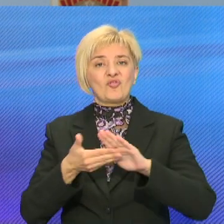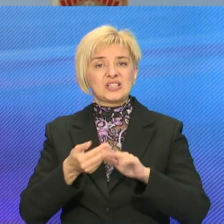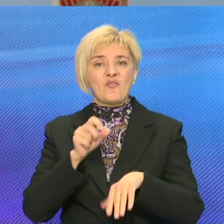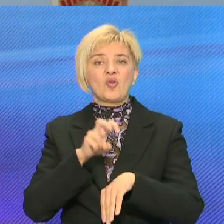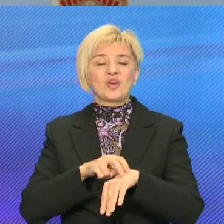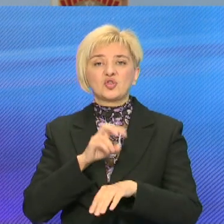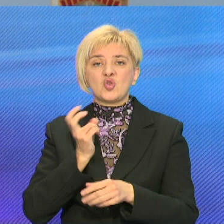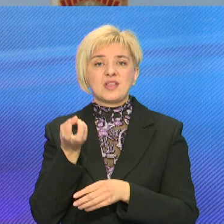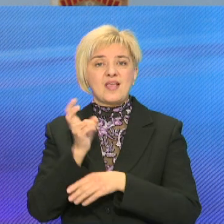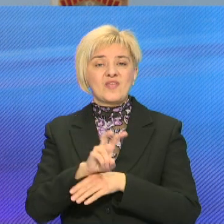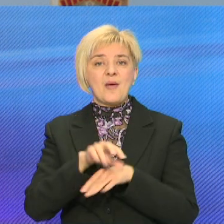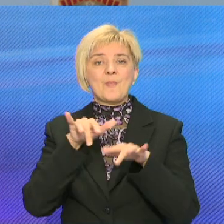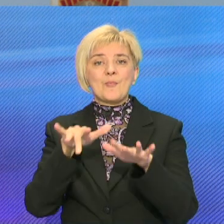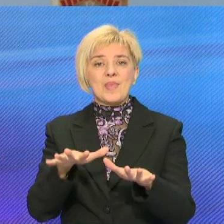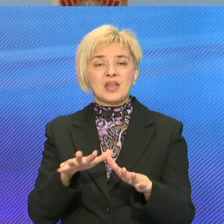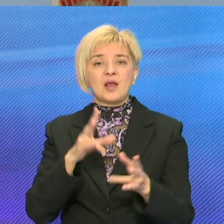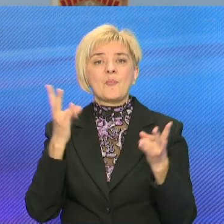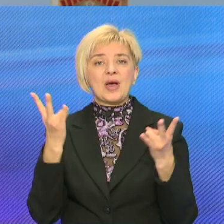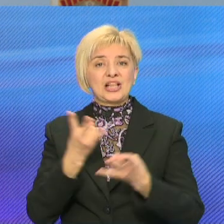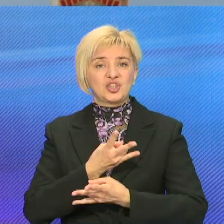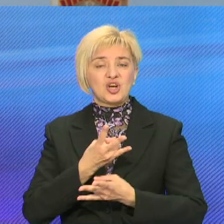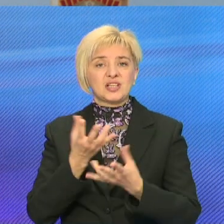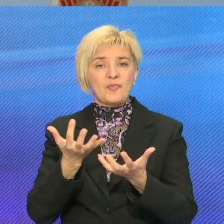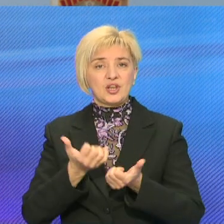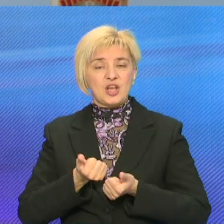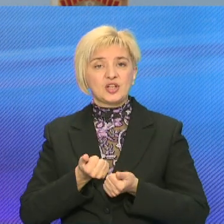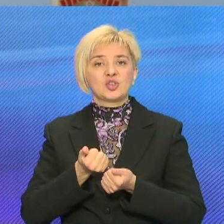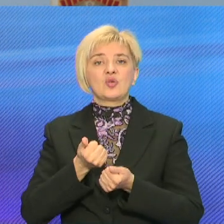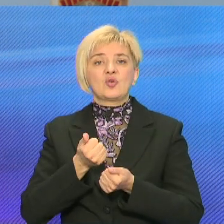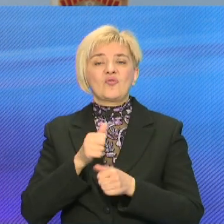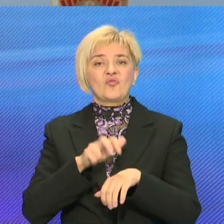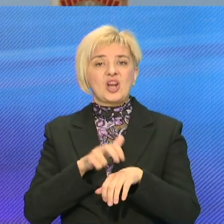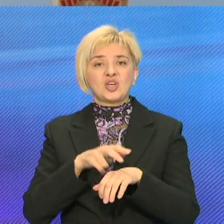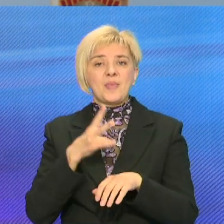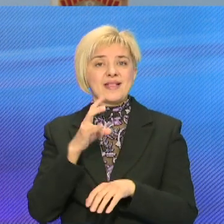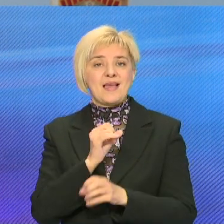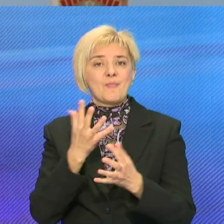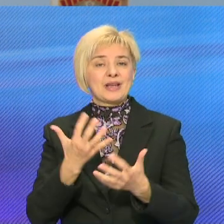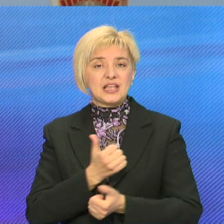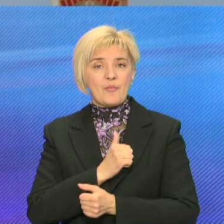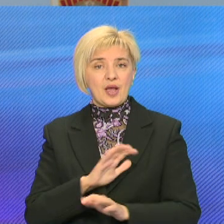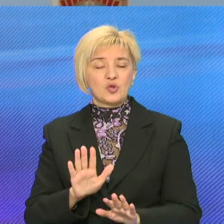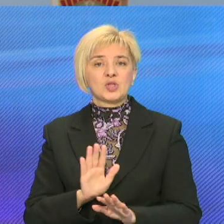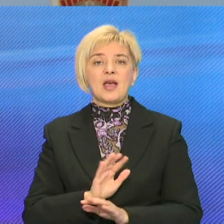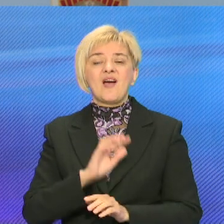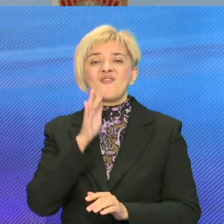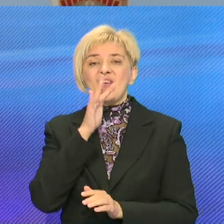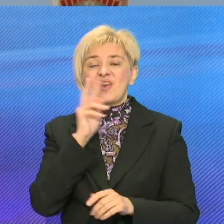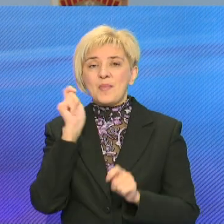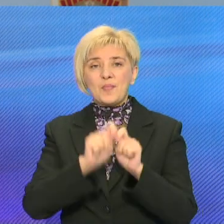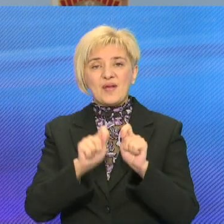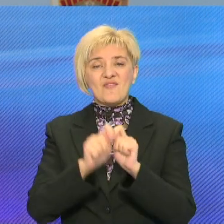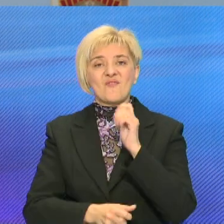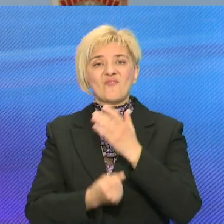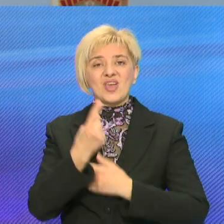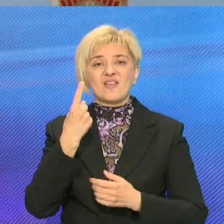Меры, подлежащие принятию врачами-наркологами в таких случаях, не принимаются. Также в ходе проверки выявлены